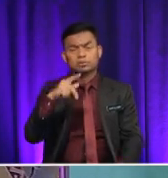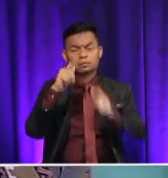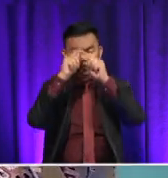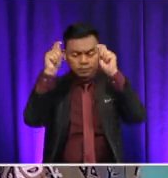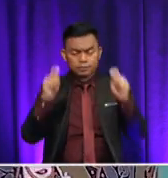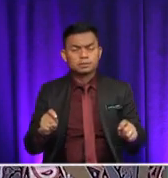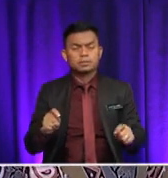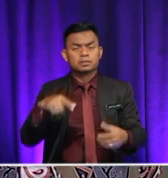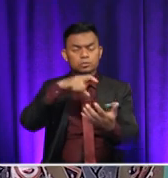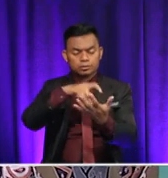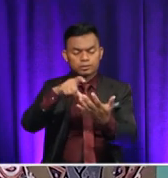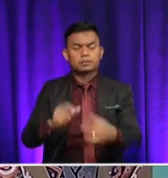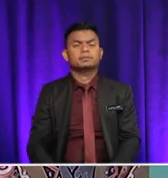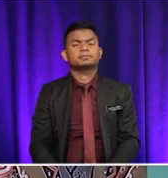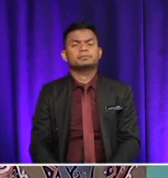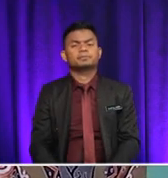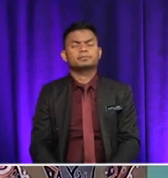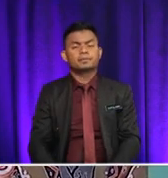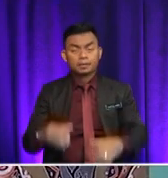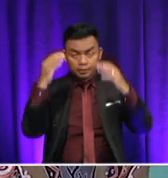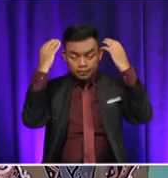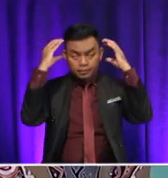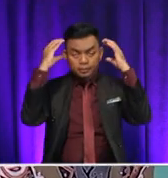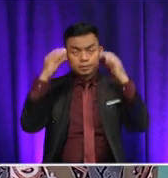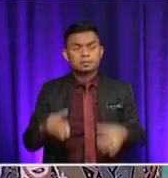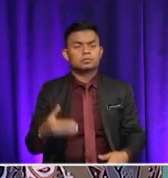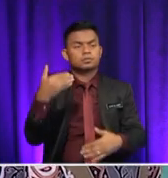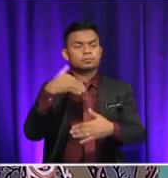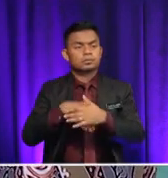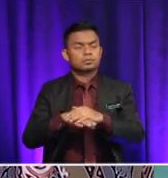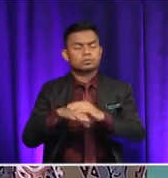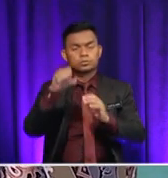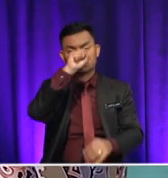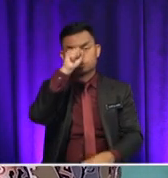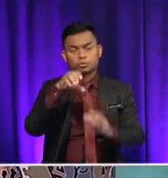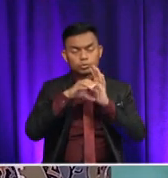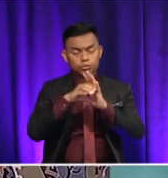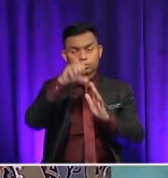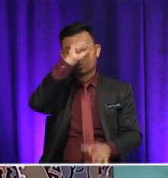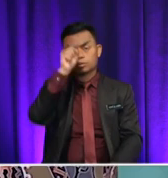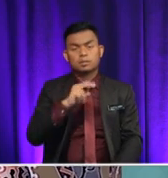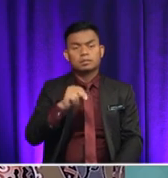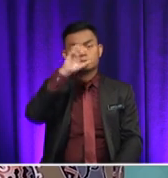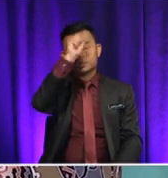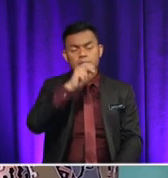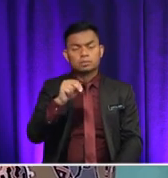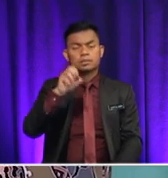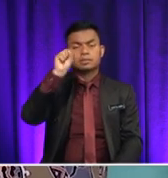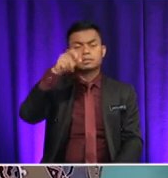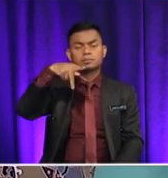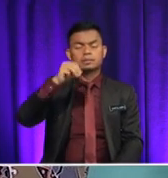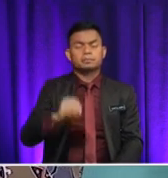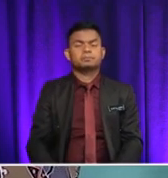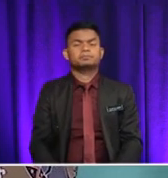Oke kita contoh soal-soal SPM ya oke sistem kalian